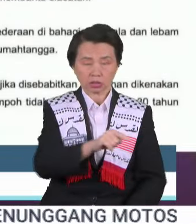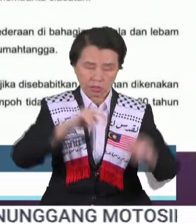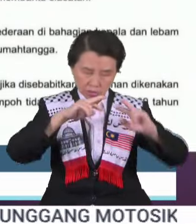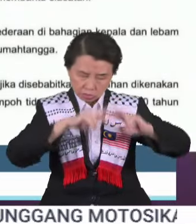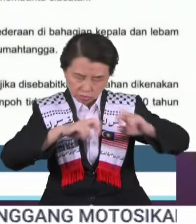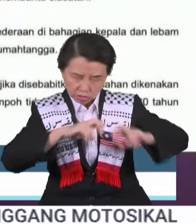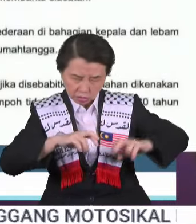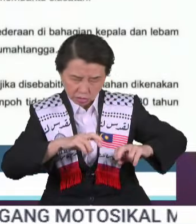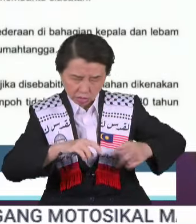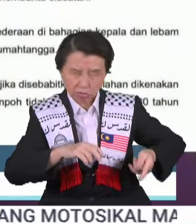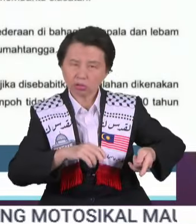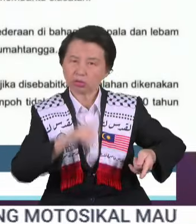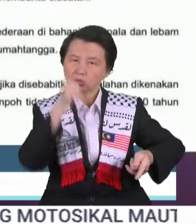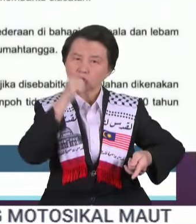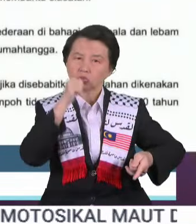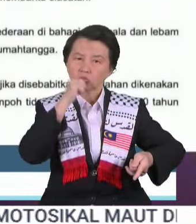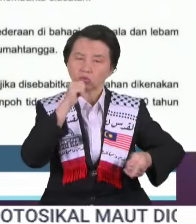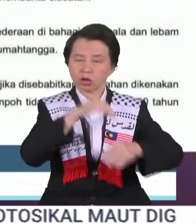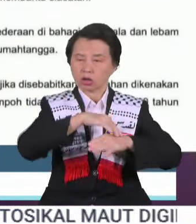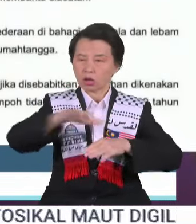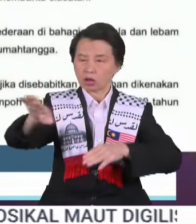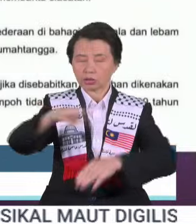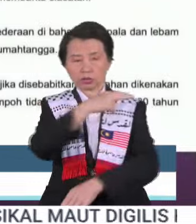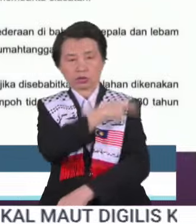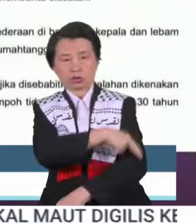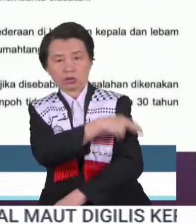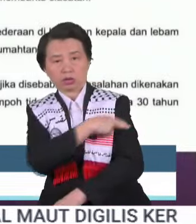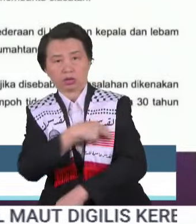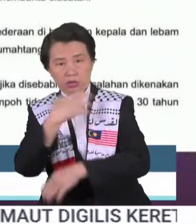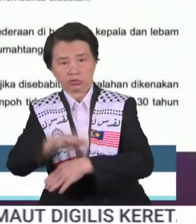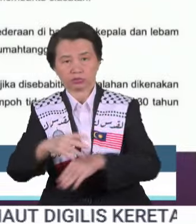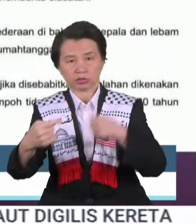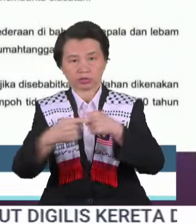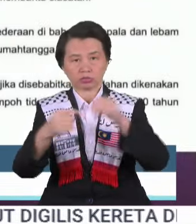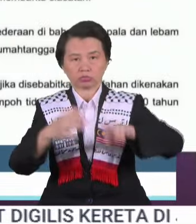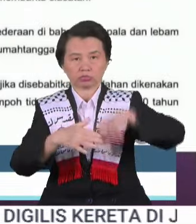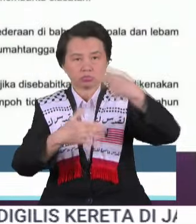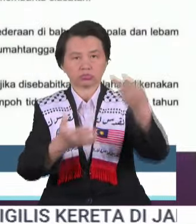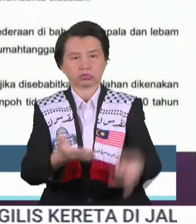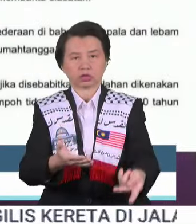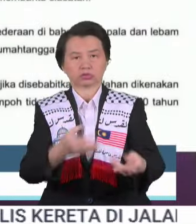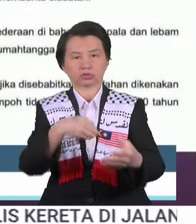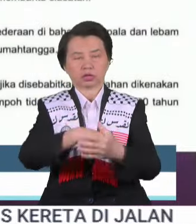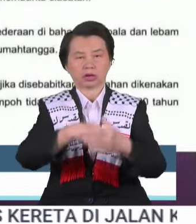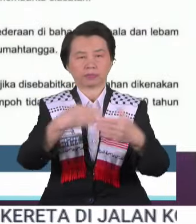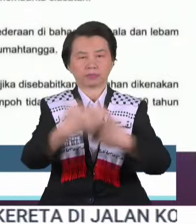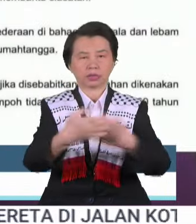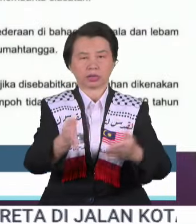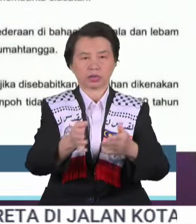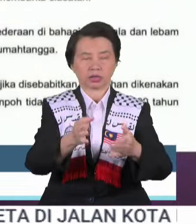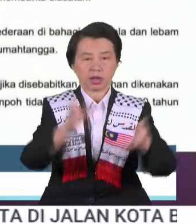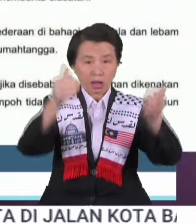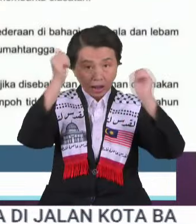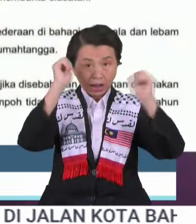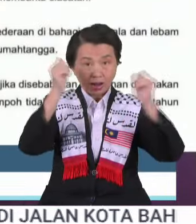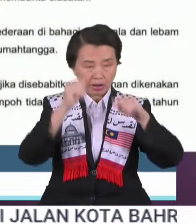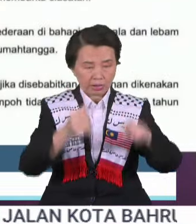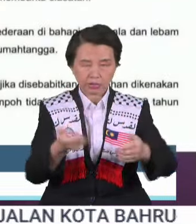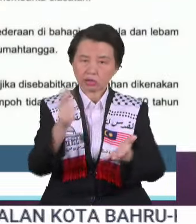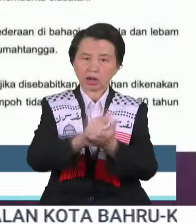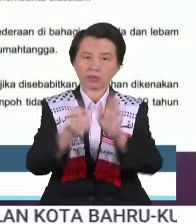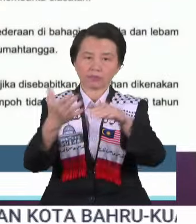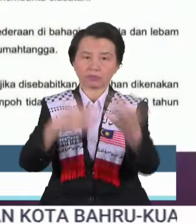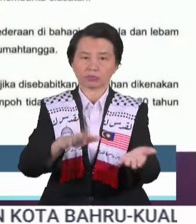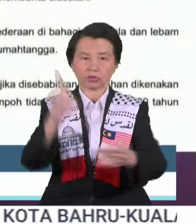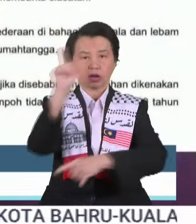awal mendapati wanita berkenaan dihantar ke Hospital Kulim selepas didakwa jatuh dalam bilik air. Mangsa kemudian dilapor meninggal dunia